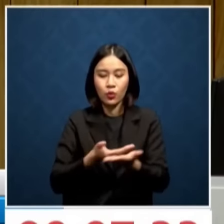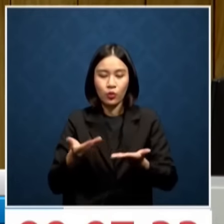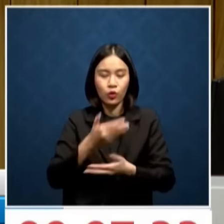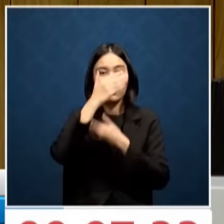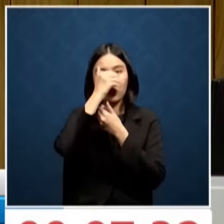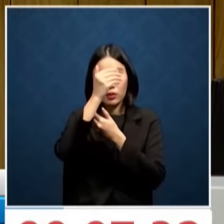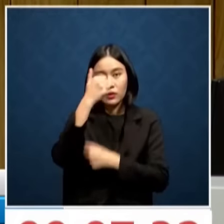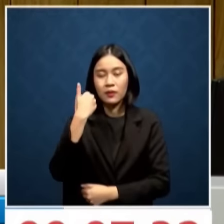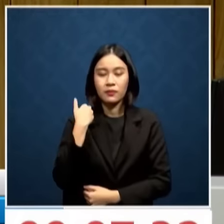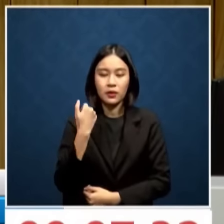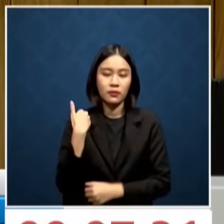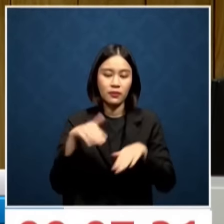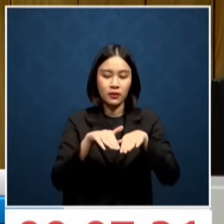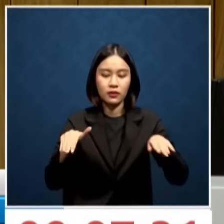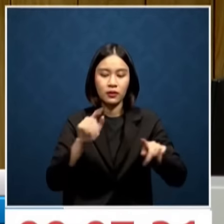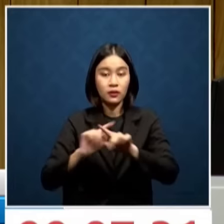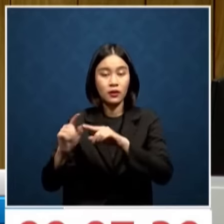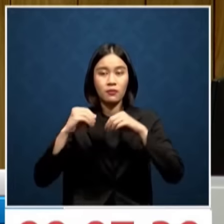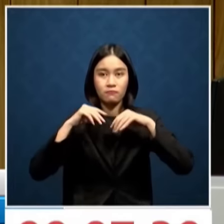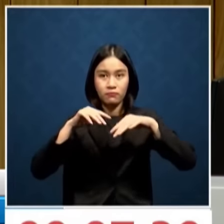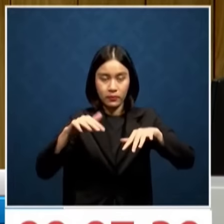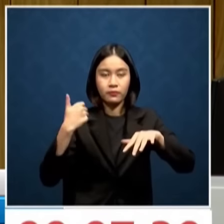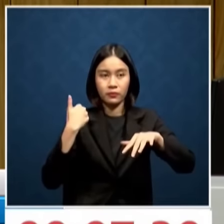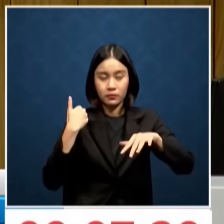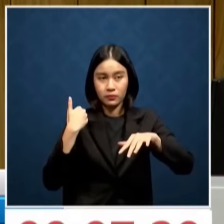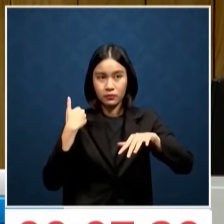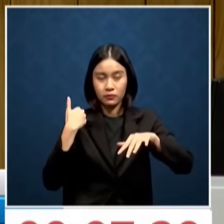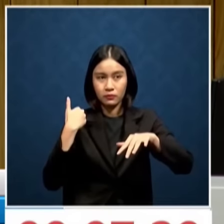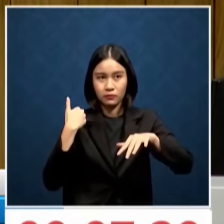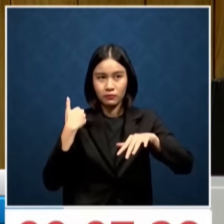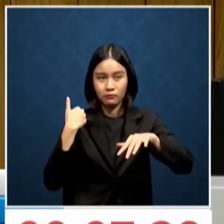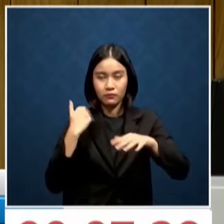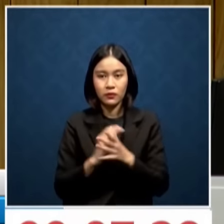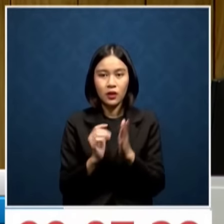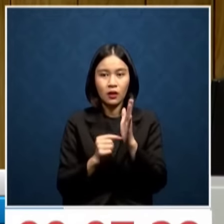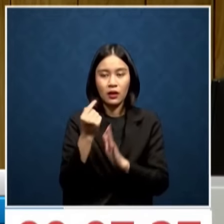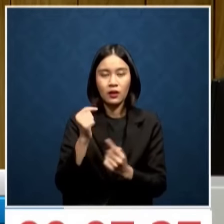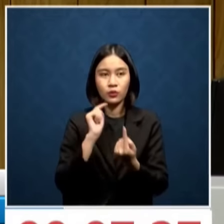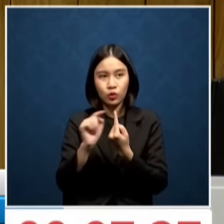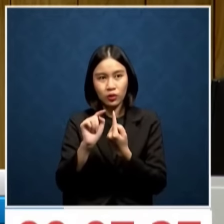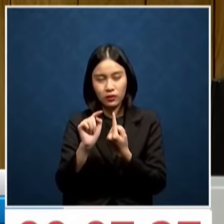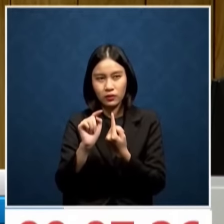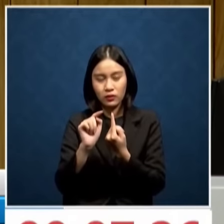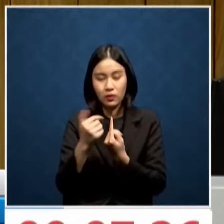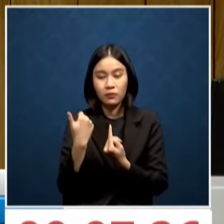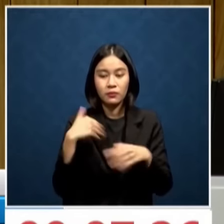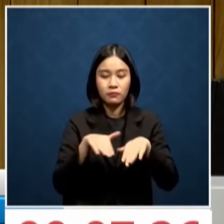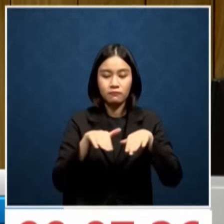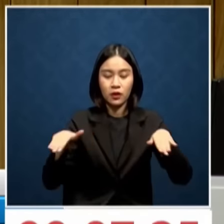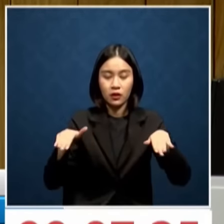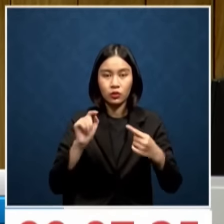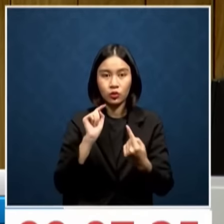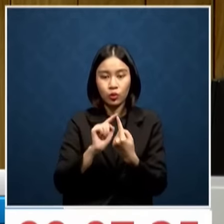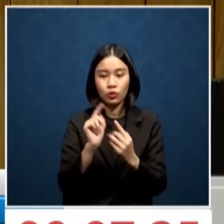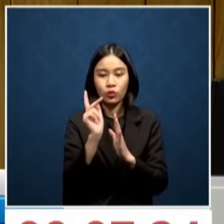ใจนะครับเราก็มีมาตรการต่างๆออกมาด้วยกันนะครับก็เรื่องแรกก็คงจะเป็นเรื่องของการที่จะต้องมีมาตรการที่